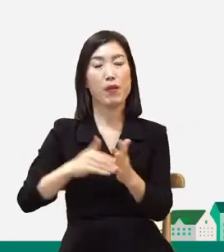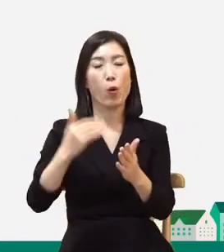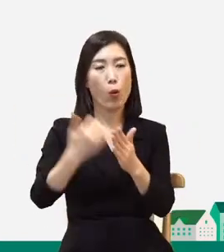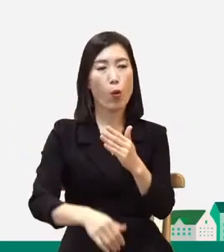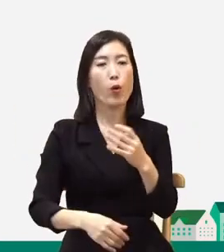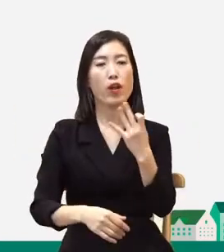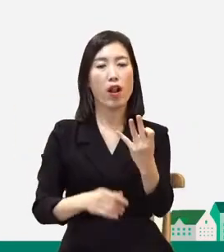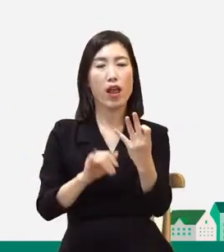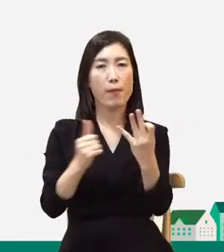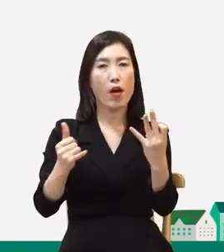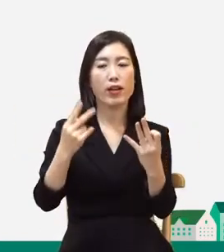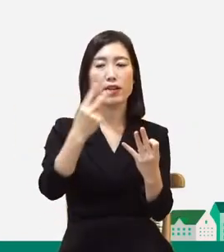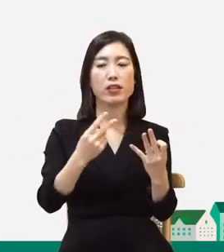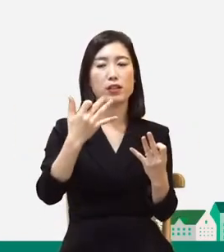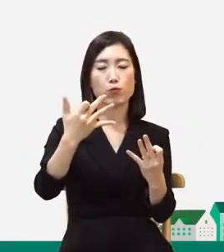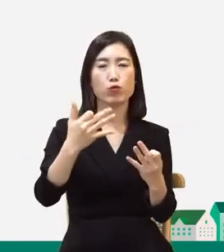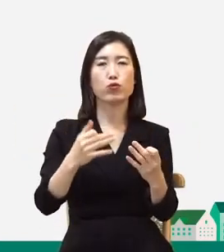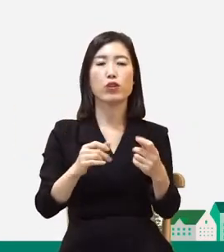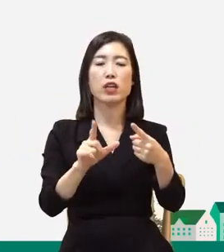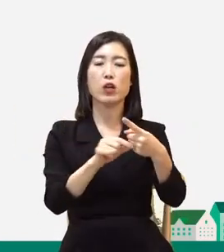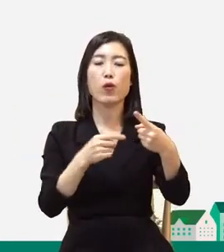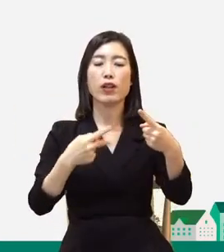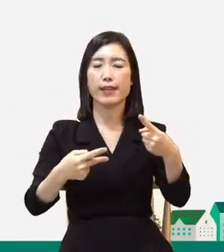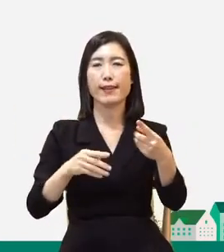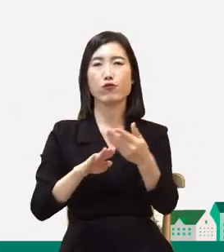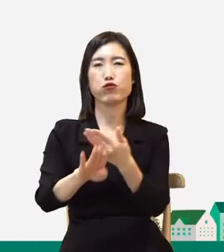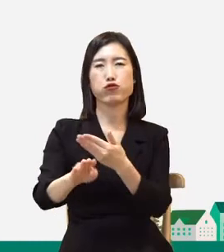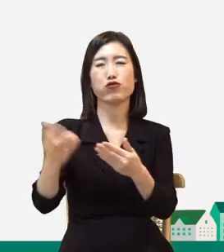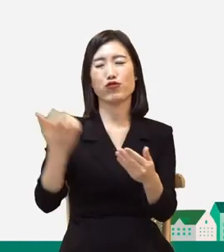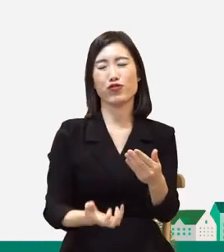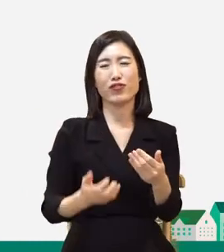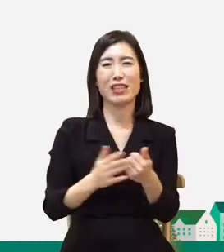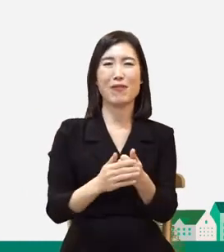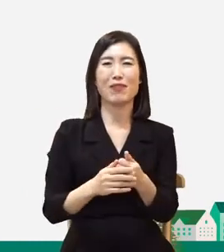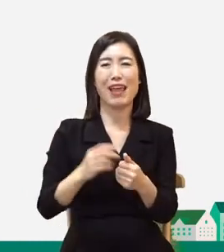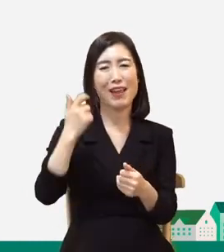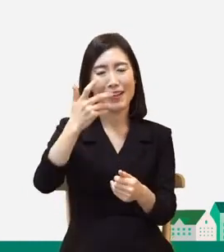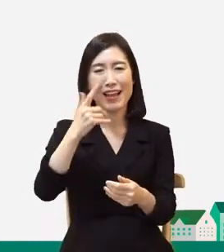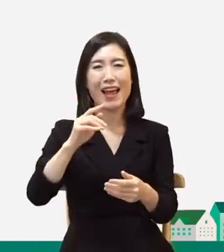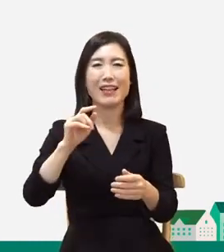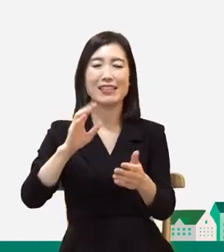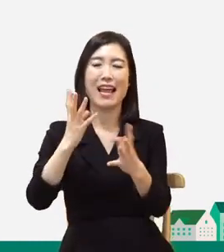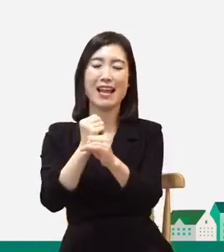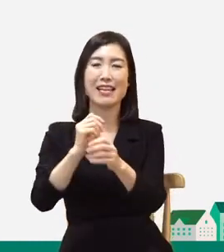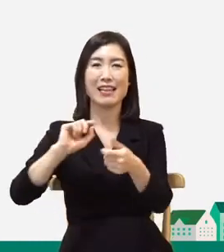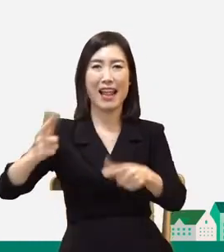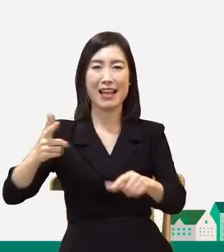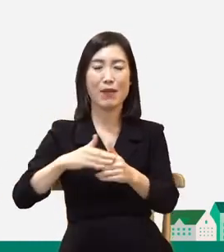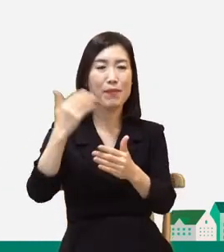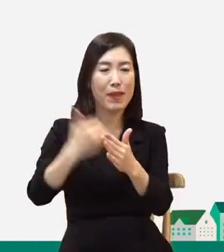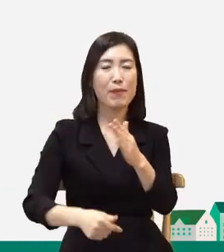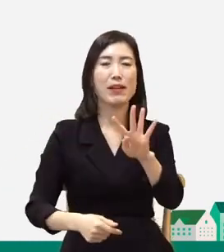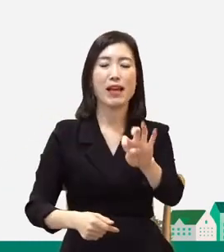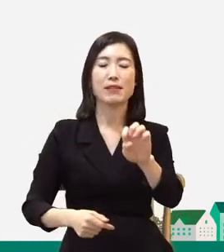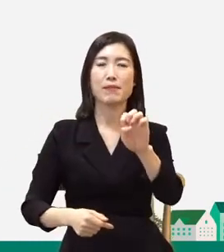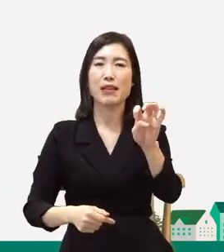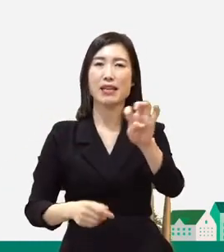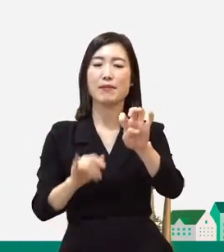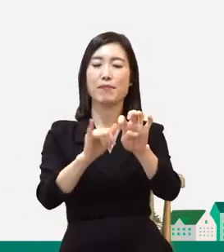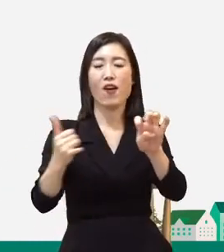14분은 2019년 1월 2일 이후에 들어오신 분들이라 제외하고 총 40명에 대한 통계를